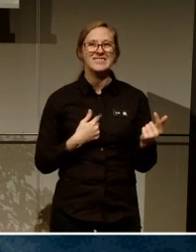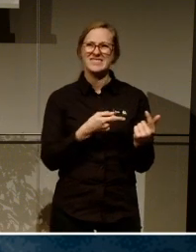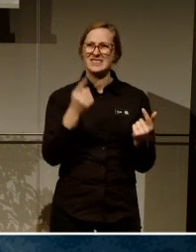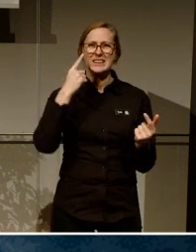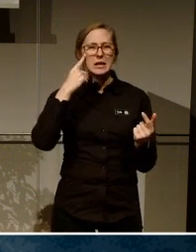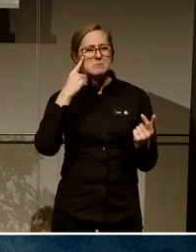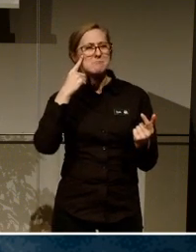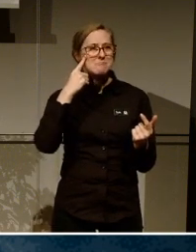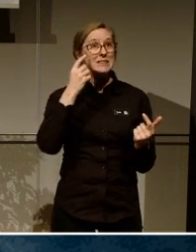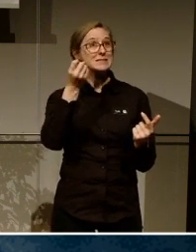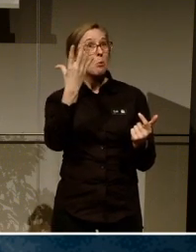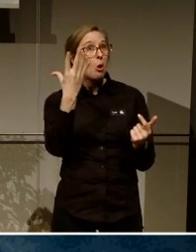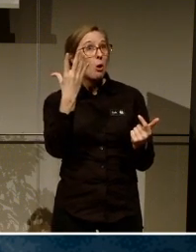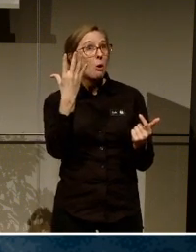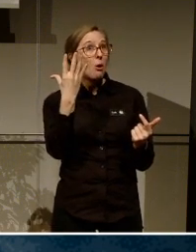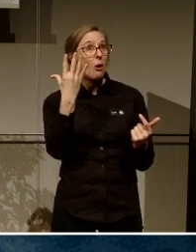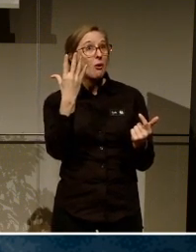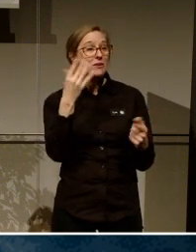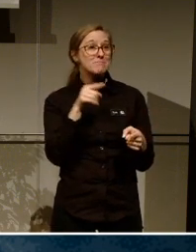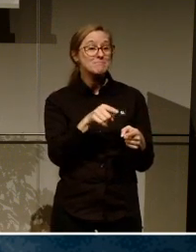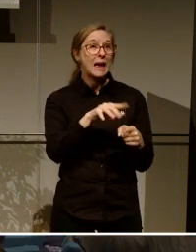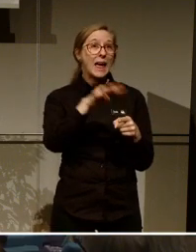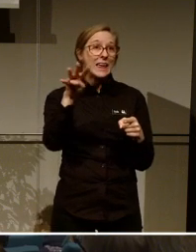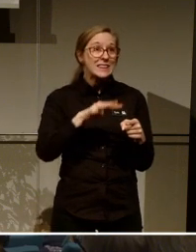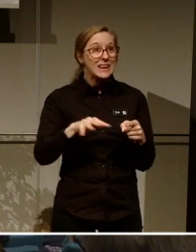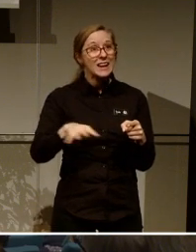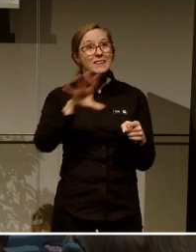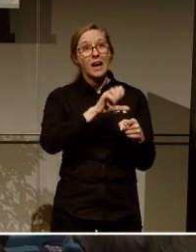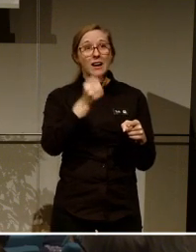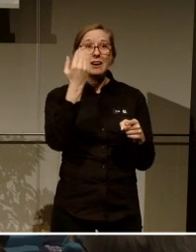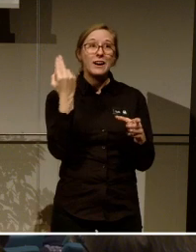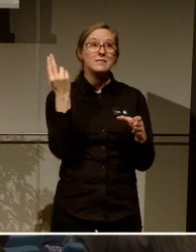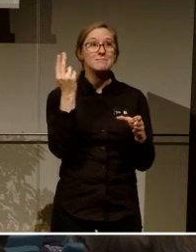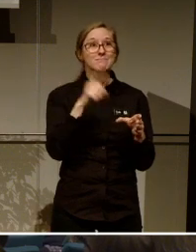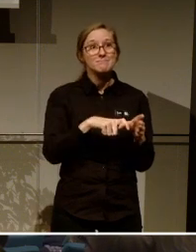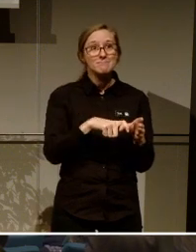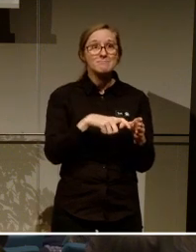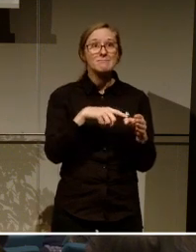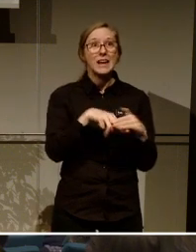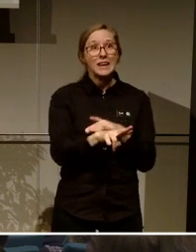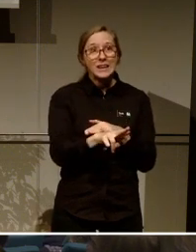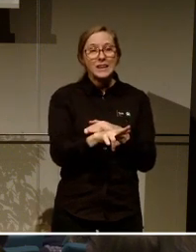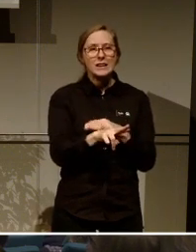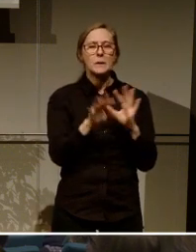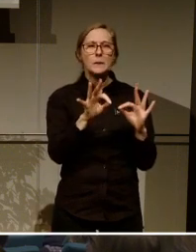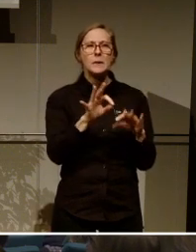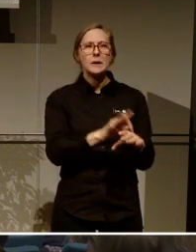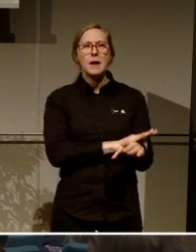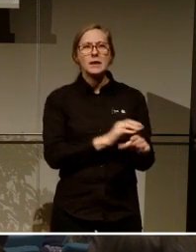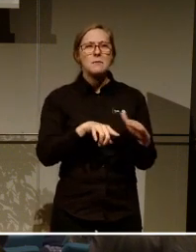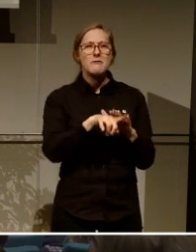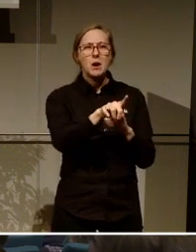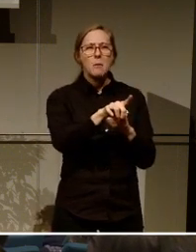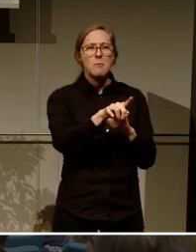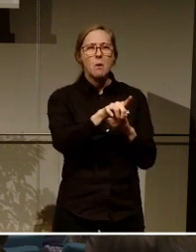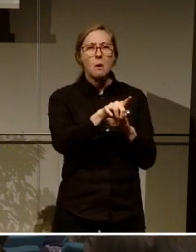men vad fiffigt liksom. Det här är ju internet, alla kan nå det. Hur mäter man framgång för den här typen av museum?